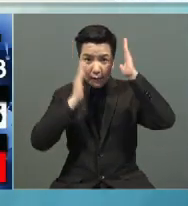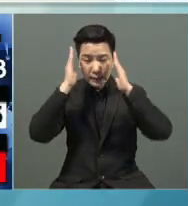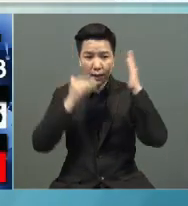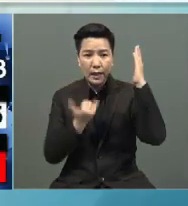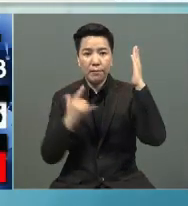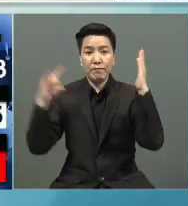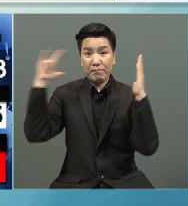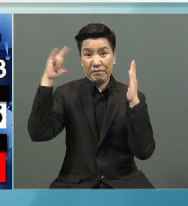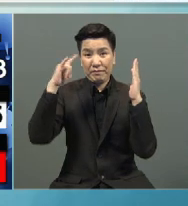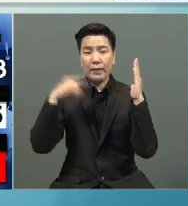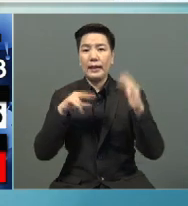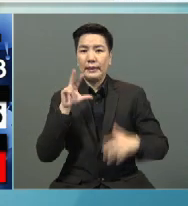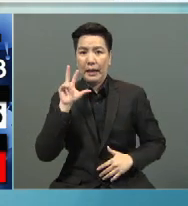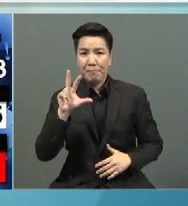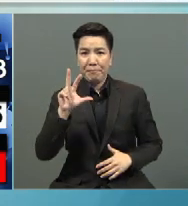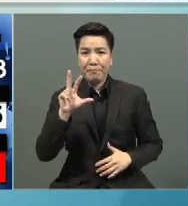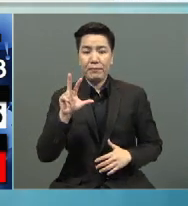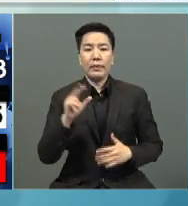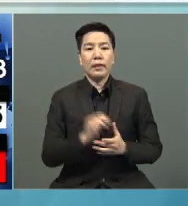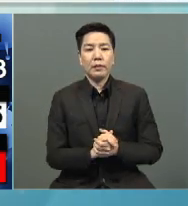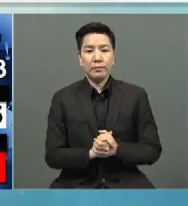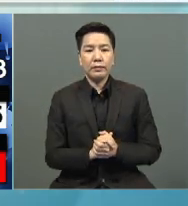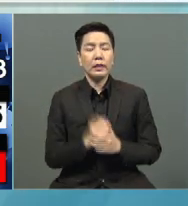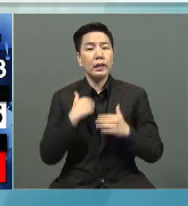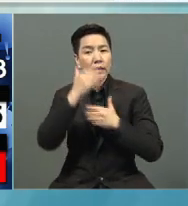เดิมระบบกระเจ็ดในวันนี้นะครับแล้วก็อังกฤษนะครับกับคาซัคสถานจะสองนะครับแล้วก็ทางมาเลเซียผ่านทางท่าอากาศยาน3นะครับอันนี้น่าสนใจก็คือในกลุ่มที่เป็นทางด้านอื่นๆนะครับเอ่อผมมาเลเซียเนี่ยก็คือมีสองทางคือทางท่าอากาศยานกับทางด่านพรมแดนซึ่งอยู่ด้านล่างเลยนะครับมีคนไทยกับพม่าดักทางด่านพรมแดน